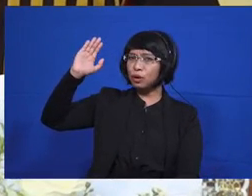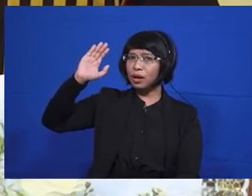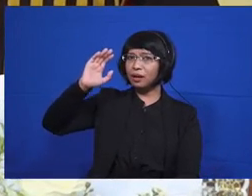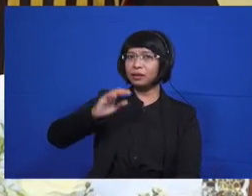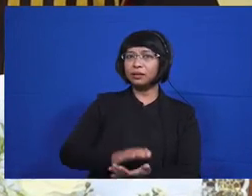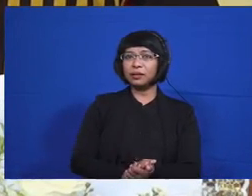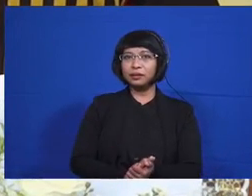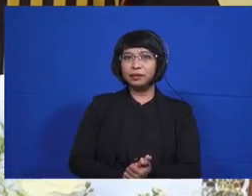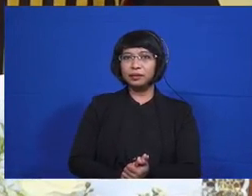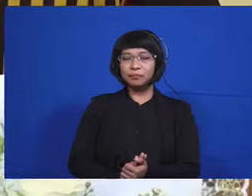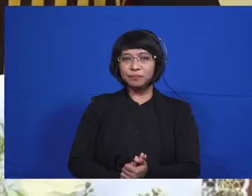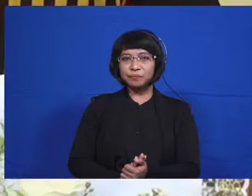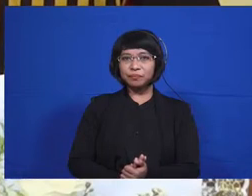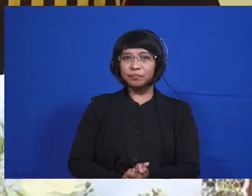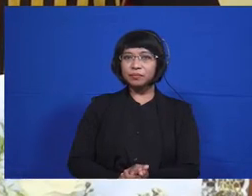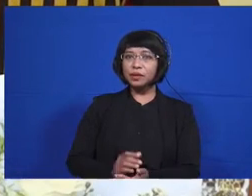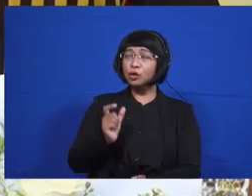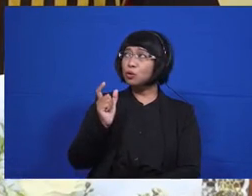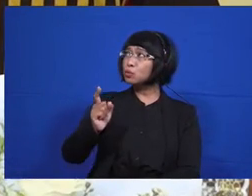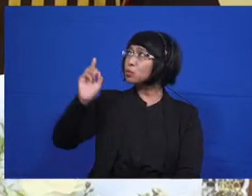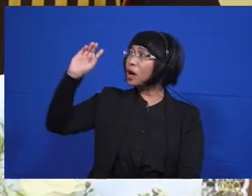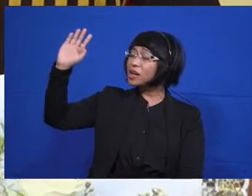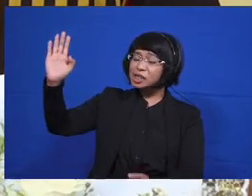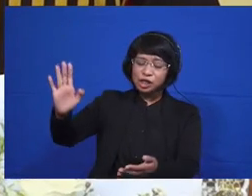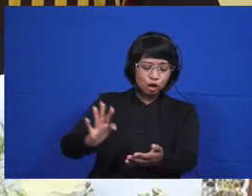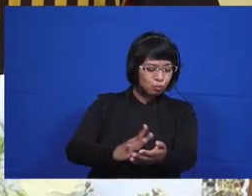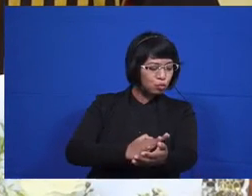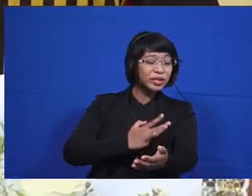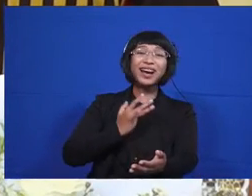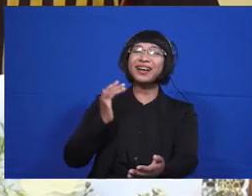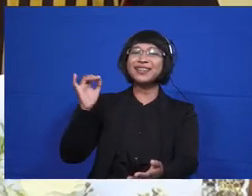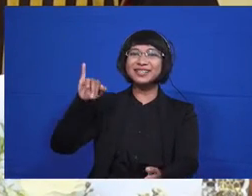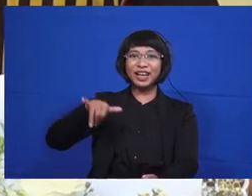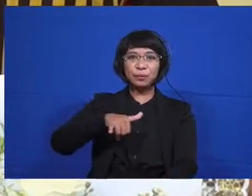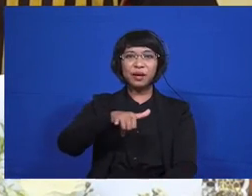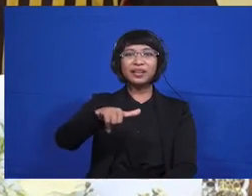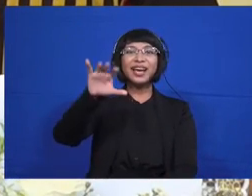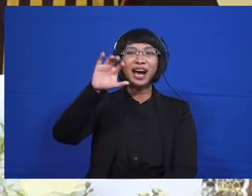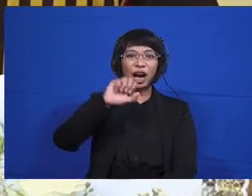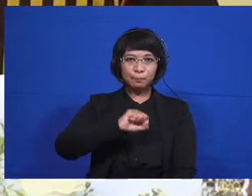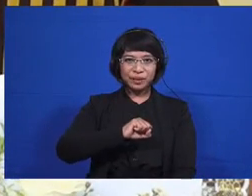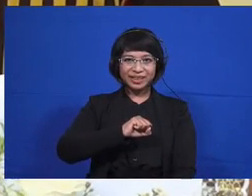Baginya lah kemuliaan selama-lamanya. Amin.